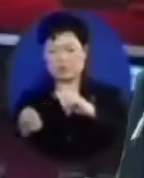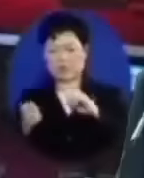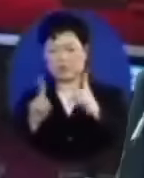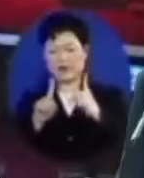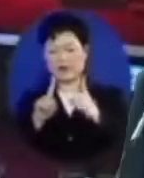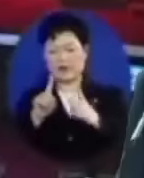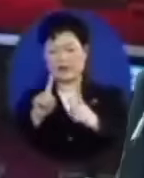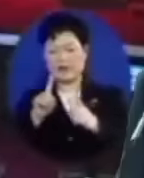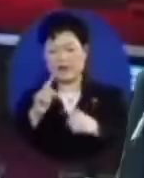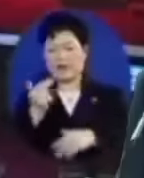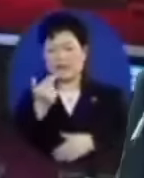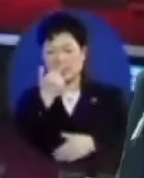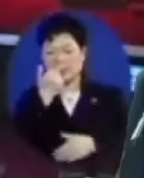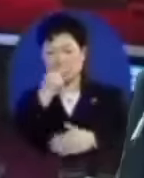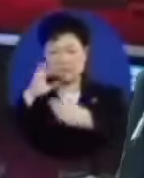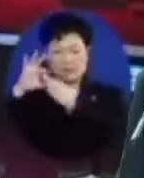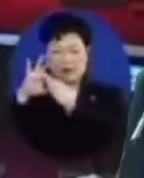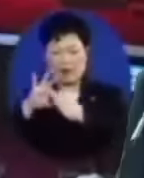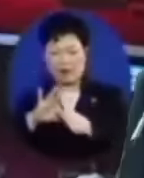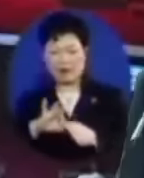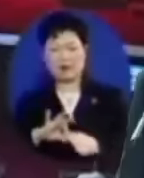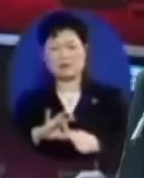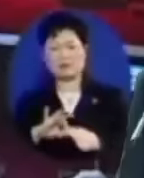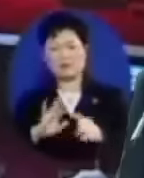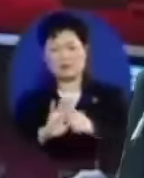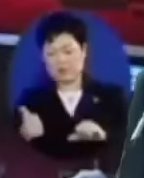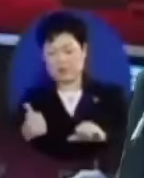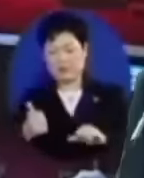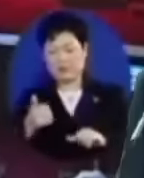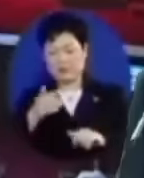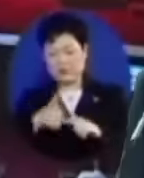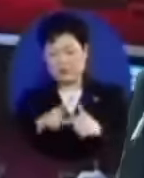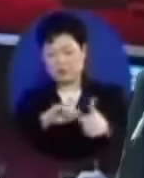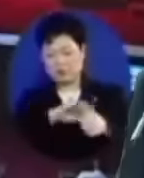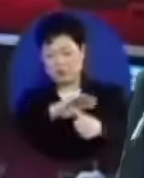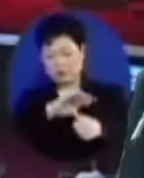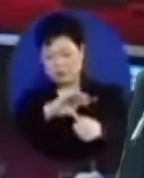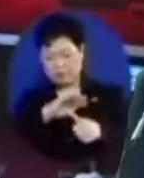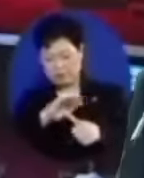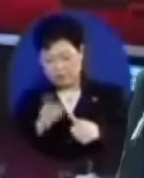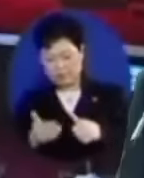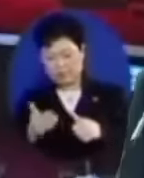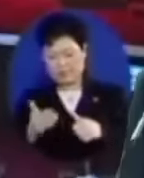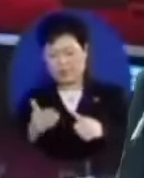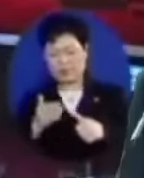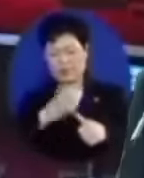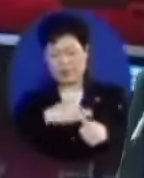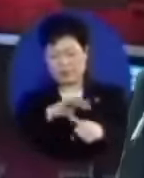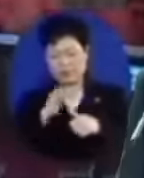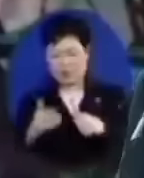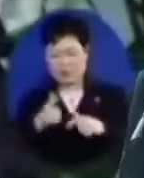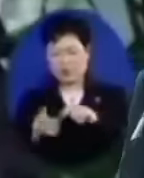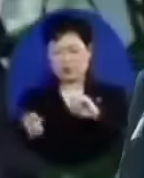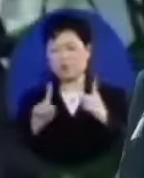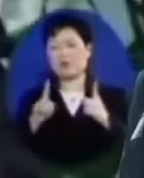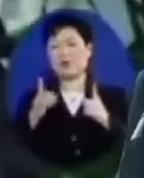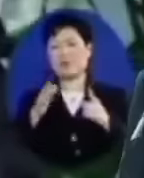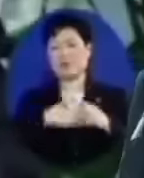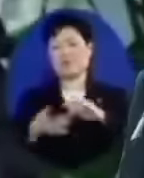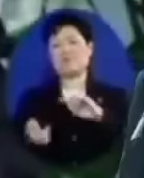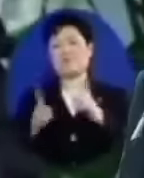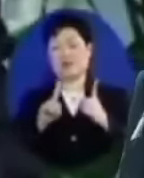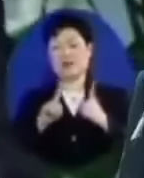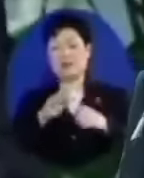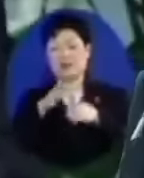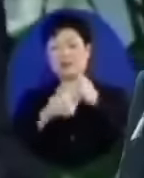끊임없이 역사하다는 것입니다. 그러므로 예수 죽음 내 죽음, 예수 부활 내 부활이 되는 것입니다. 이러므로 이 성경이